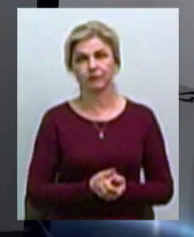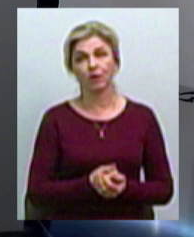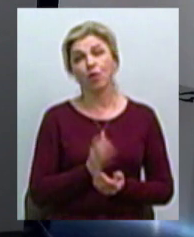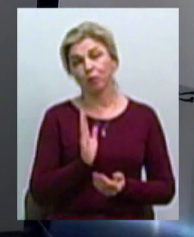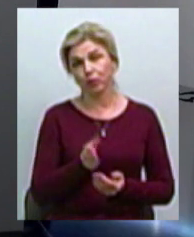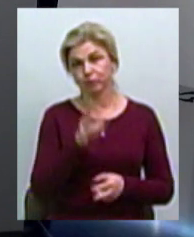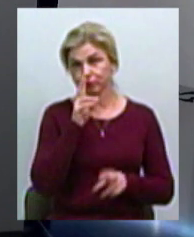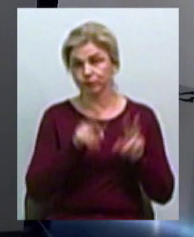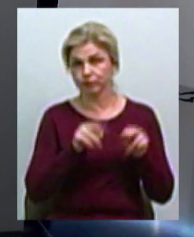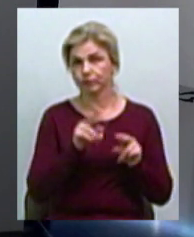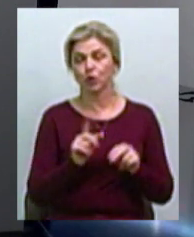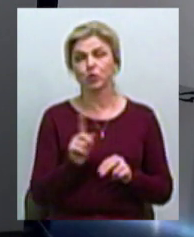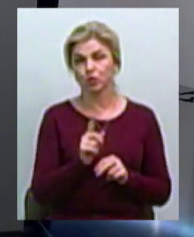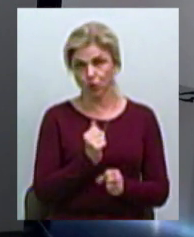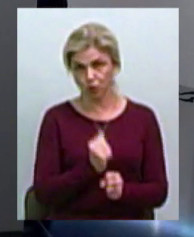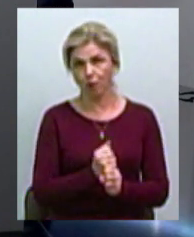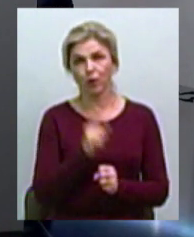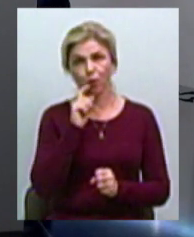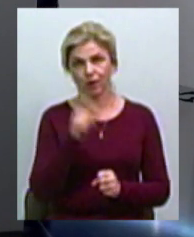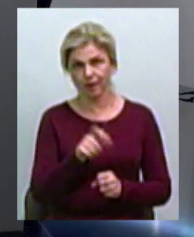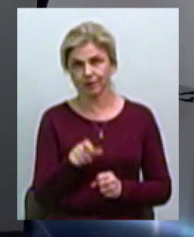що, так, що зароблять землю. Українці.